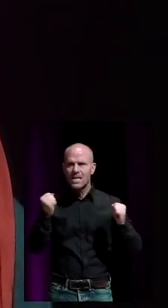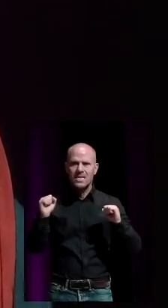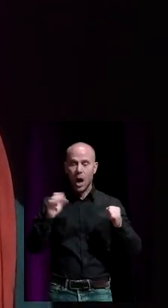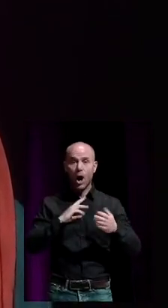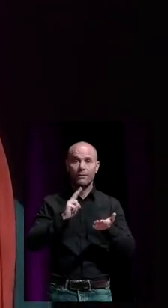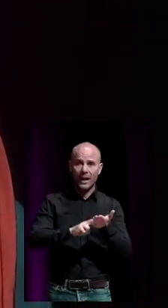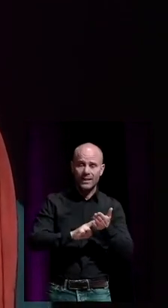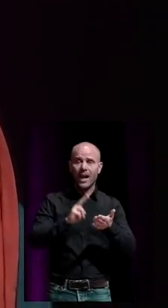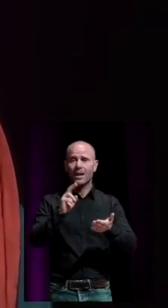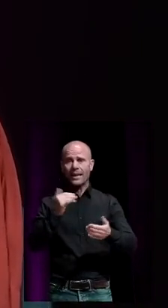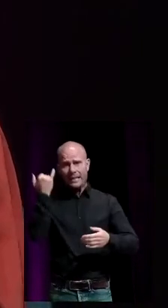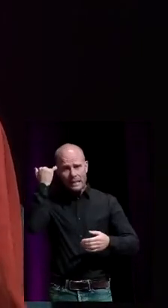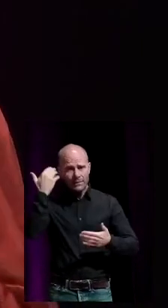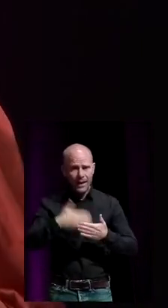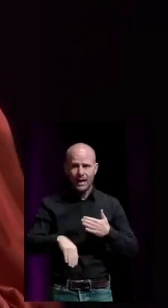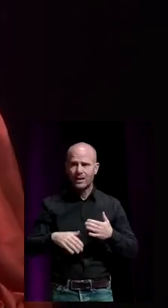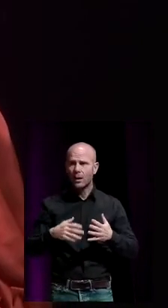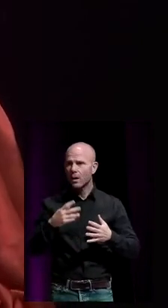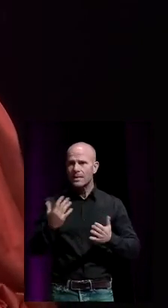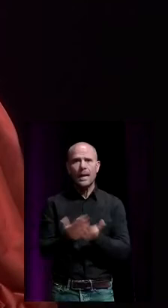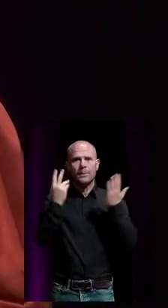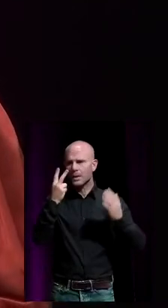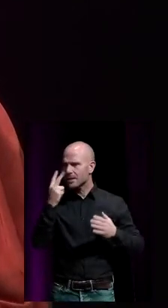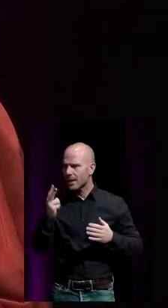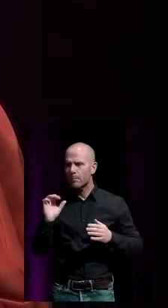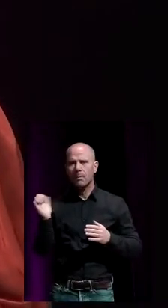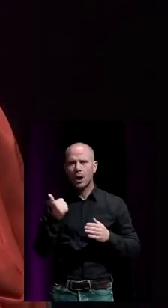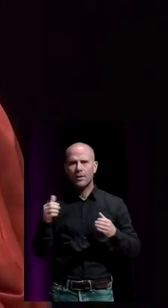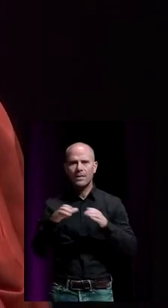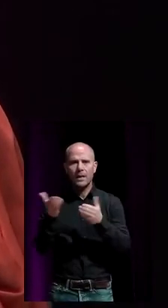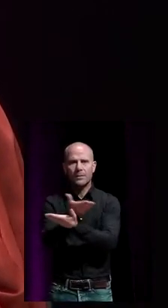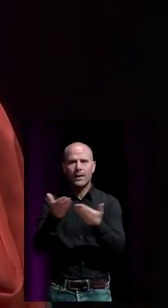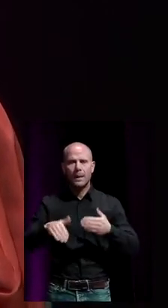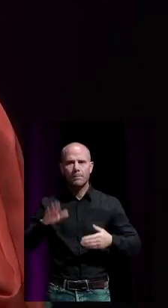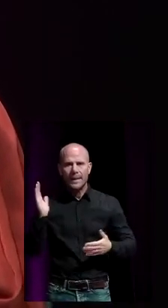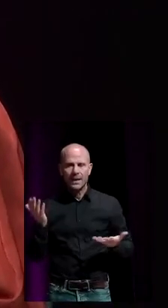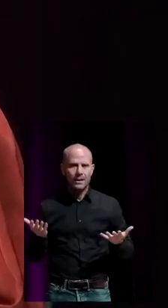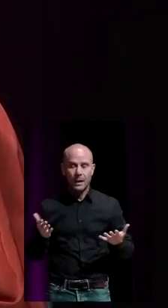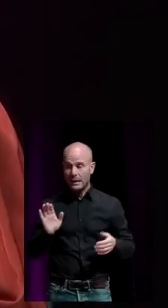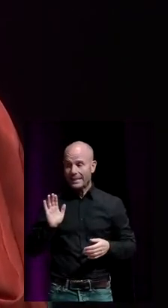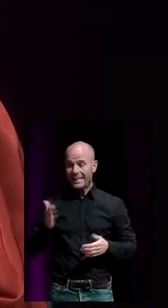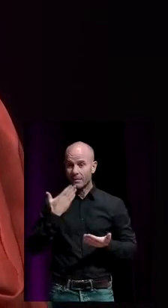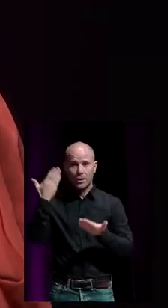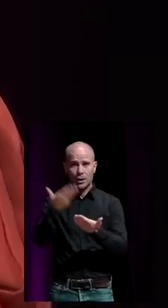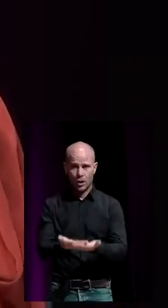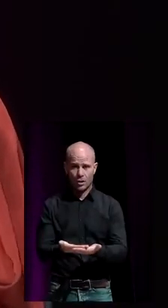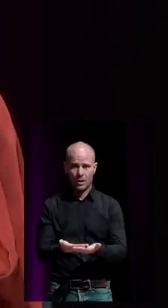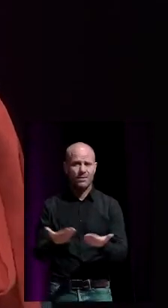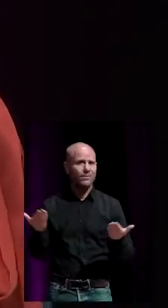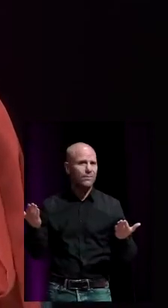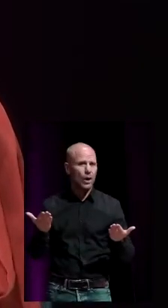all den data. Och också se att vi behöver samverka mer. Vad skulle vara ditt förslag? Vad skulle